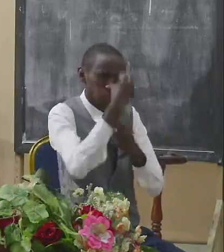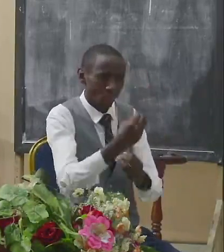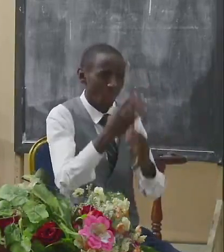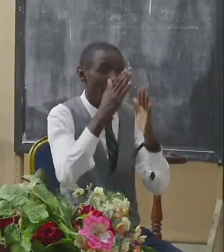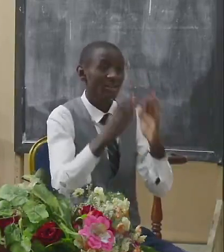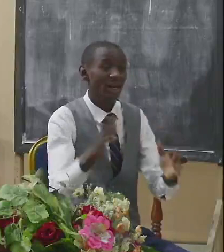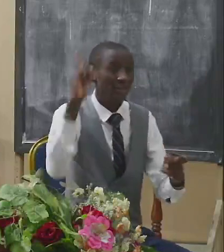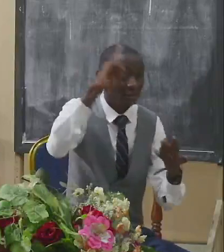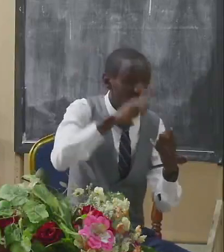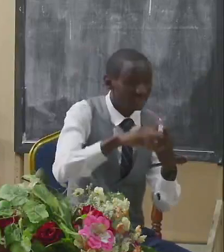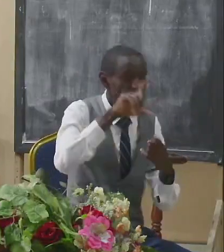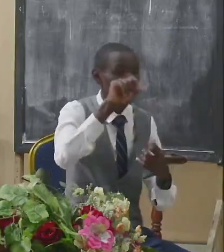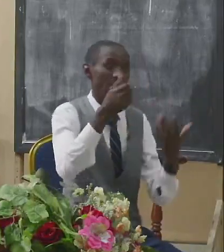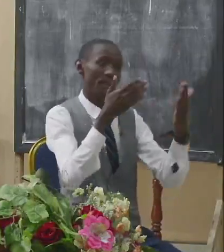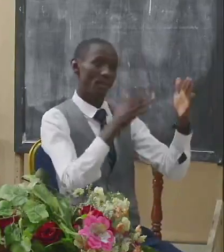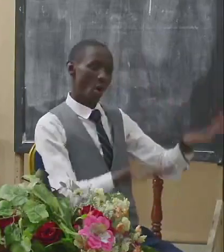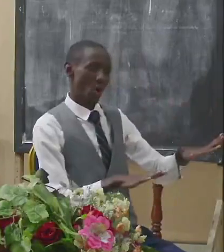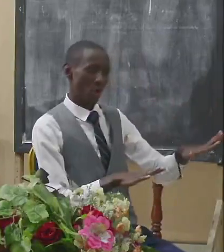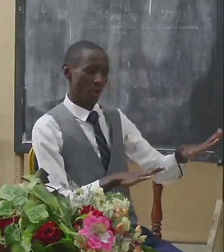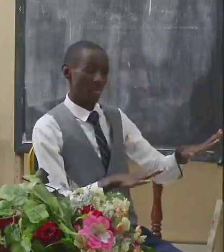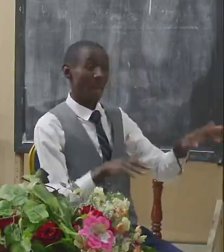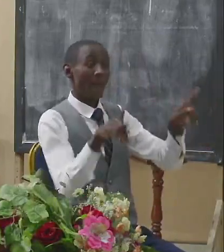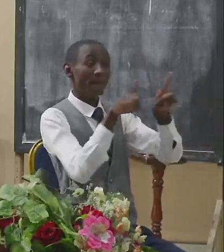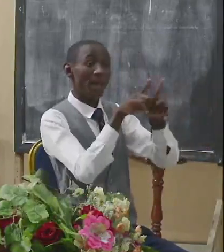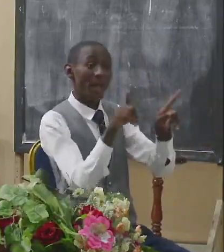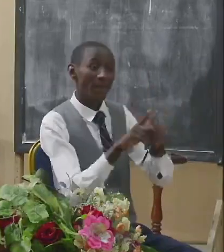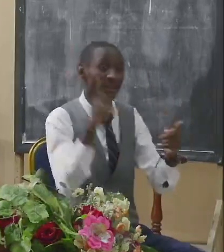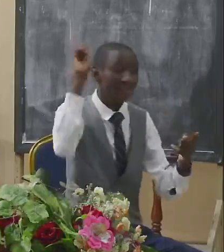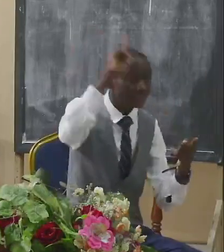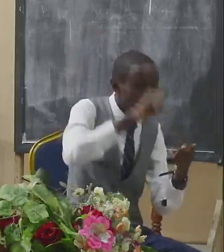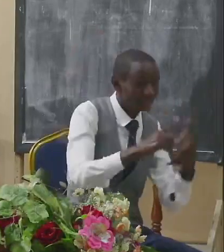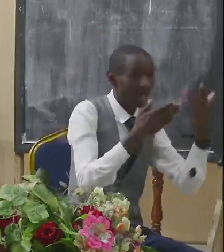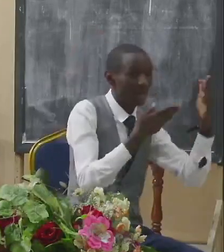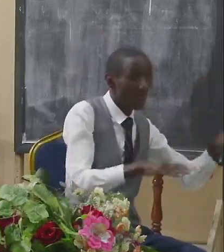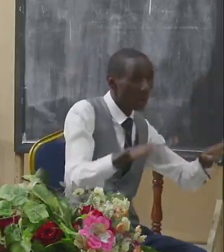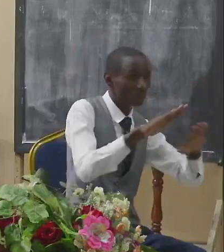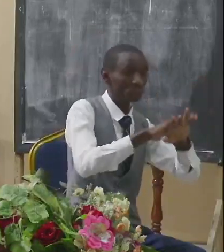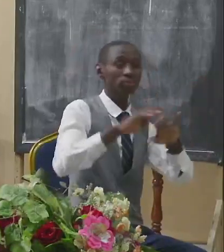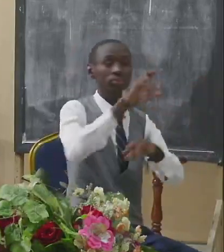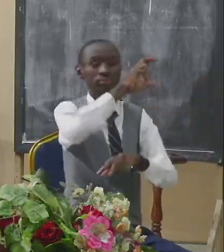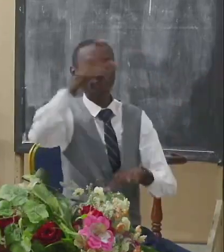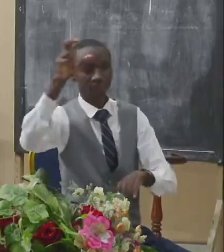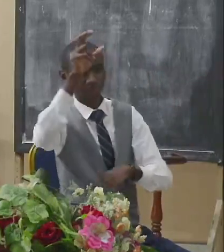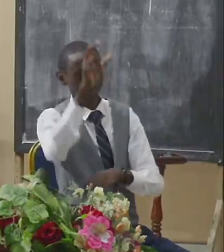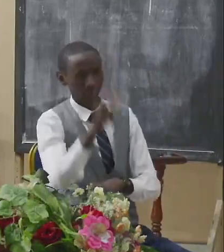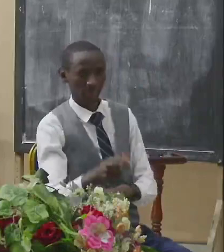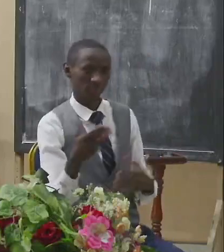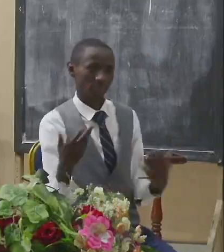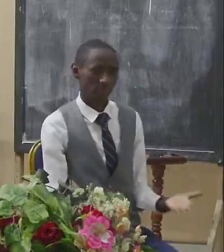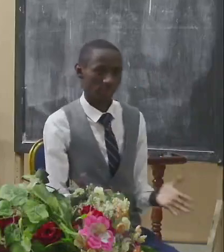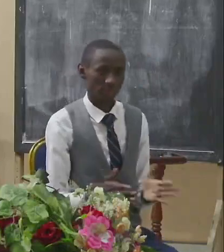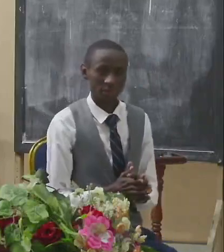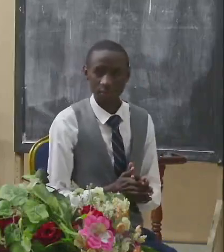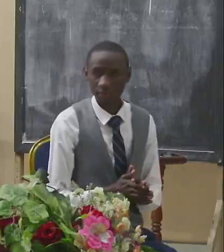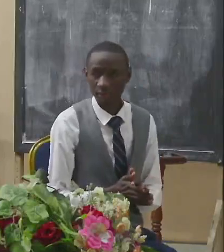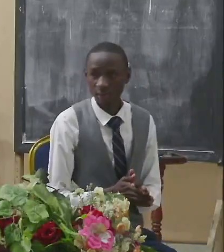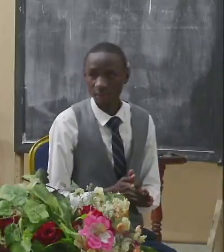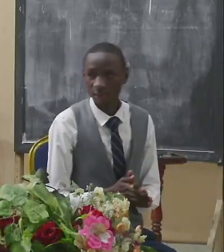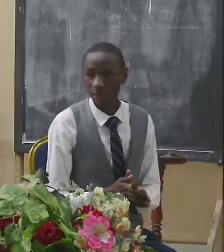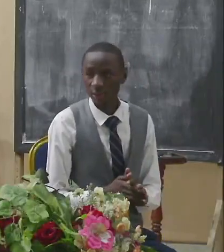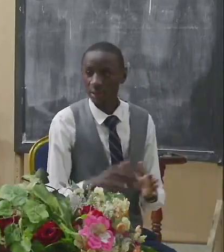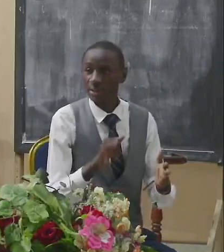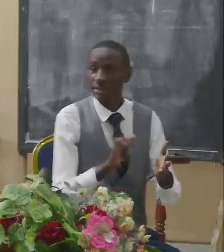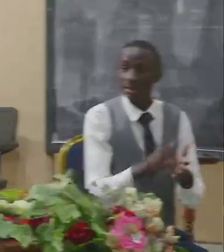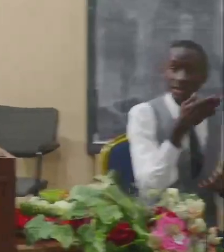mtiifu. Jusqu'à la mort. Hadi mauti. Même jusqu'à la mort de la croix. Hadi mauti ya msalaba. Ça c'est le